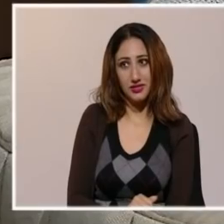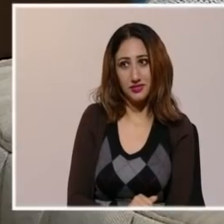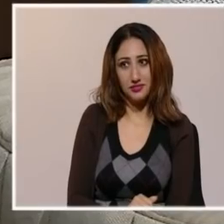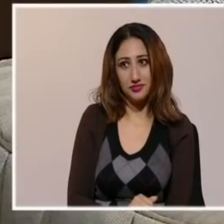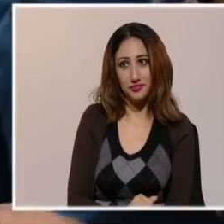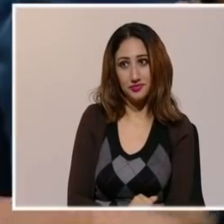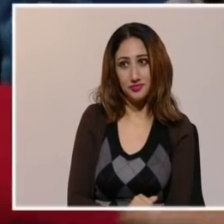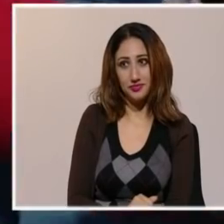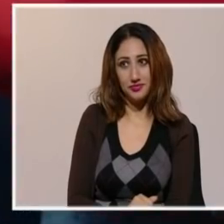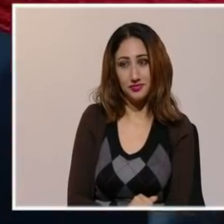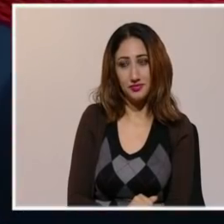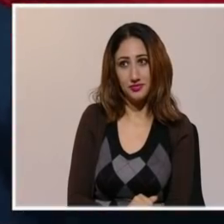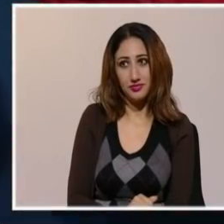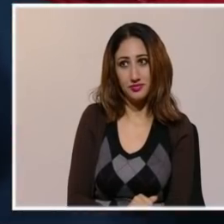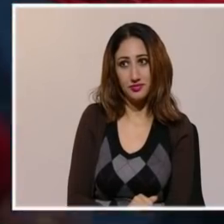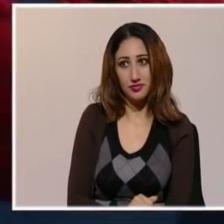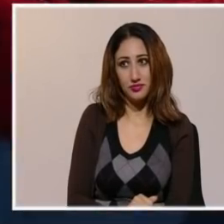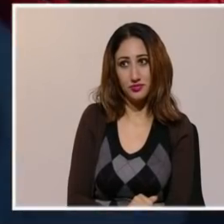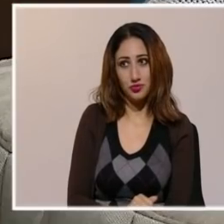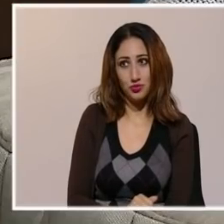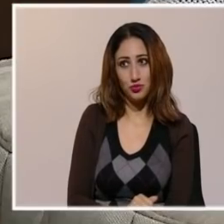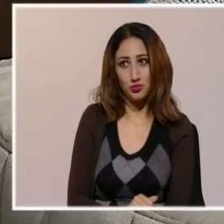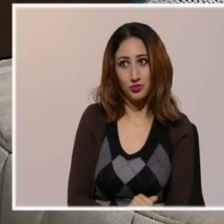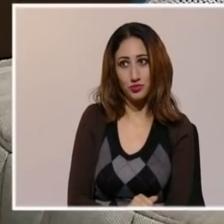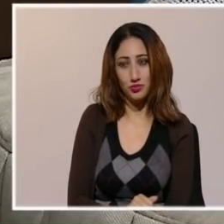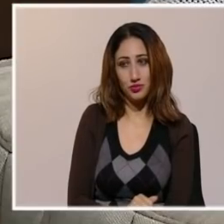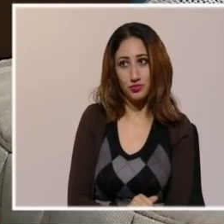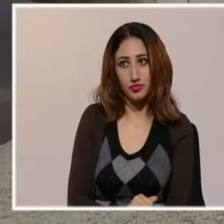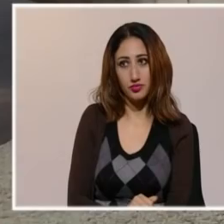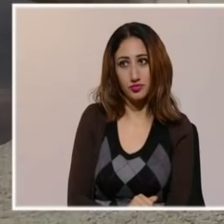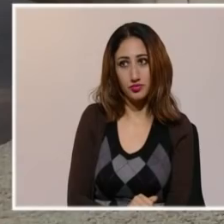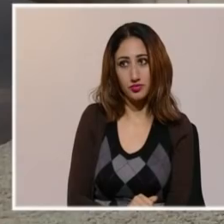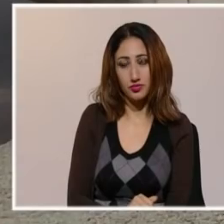Tanti anni, non mi ricordo. E tua cugina Manuela?